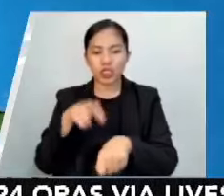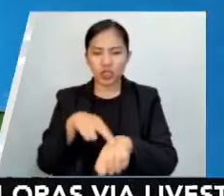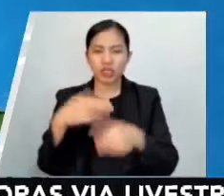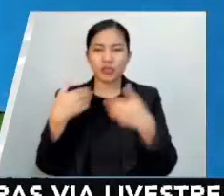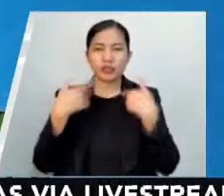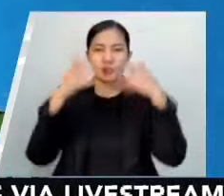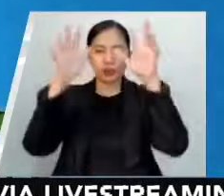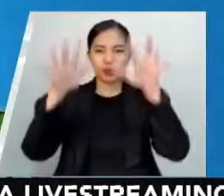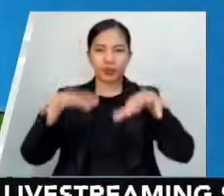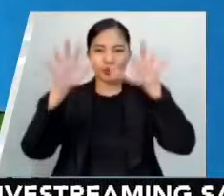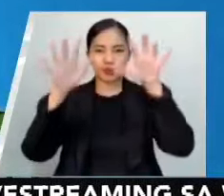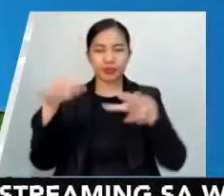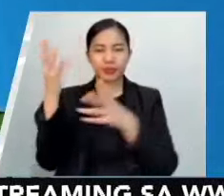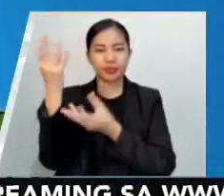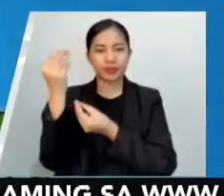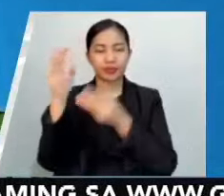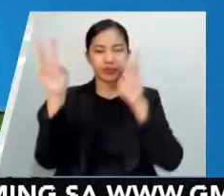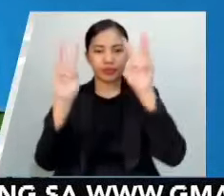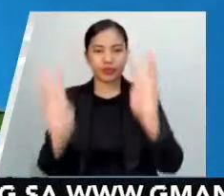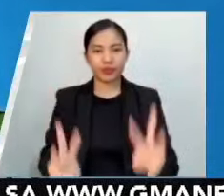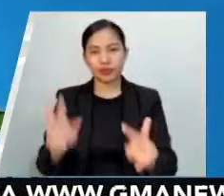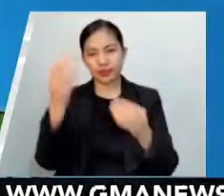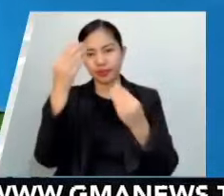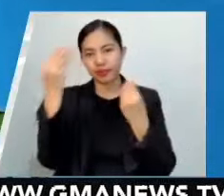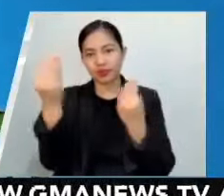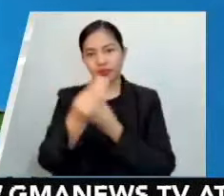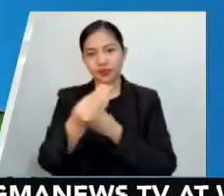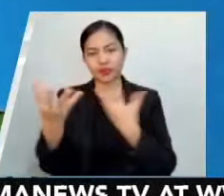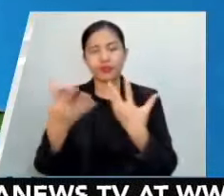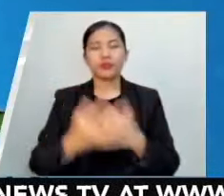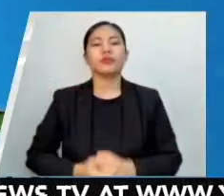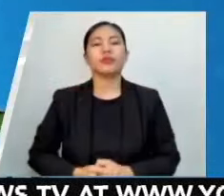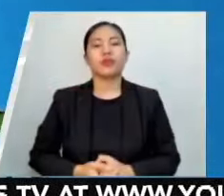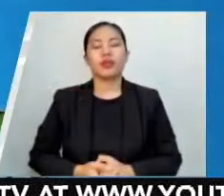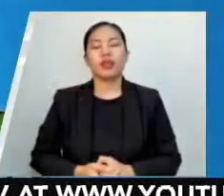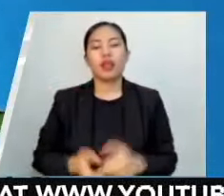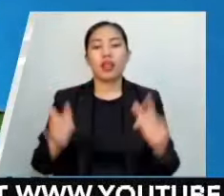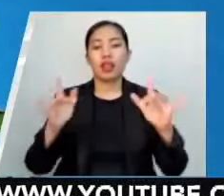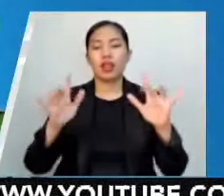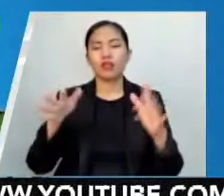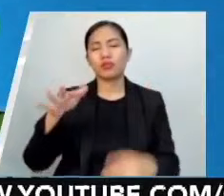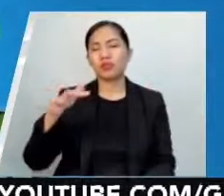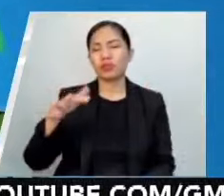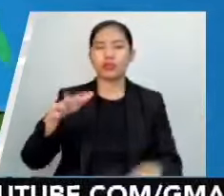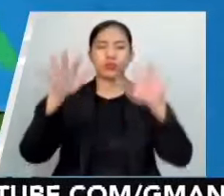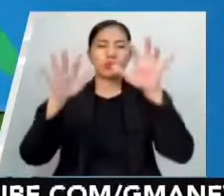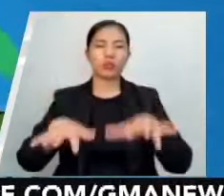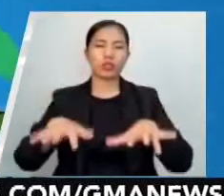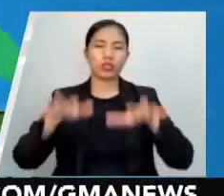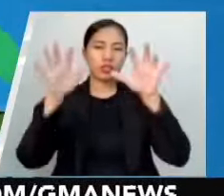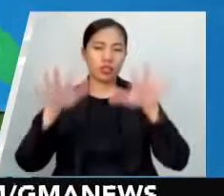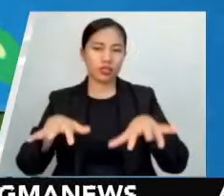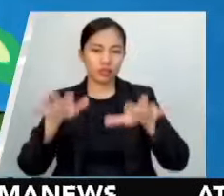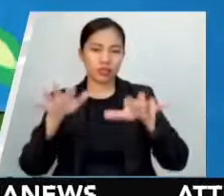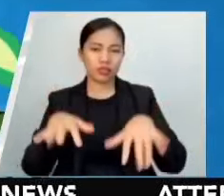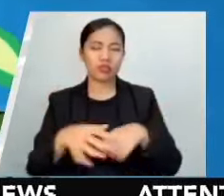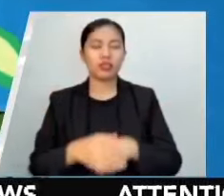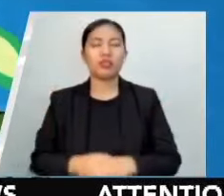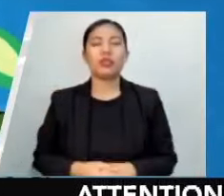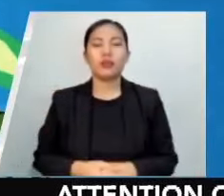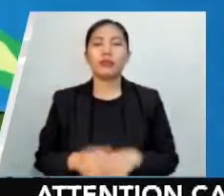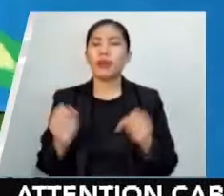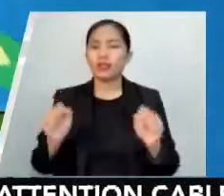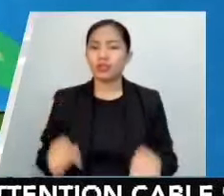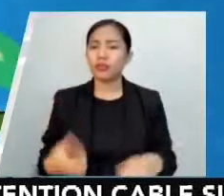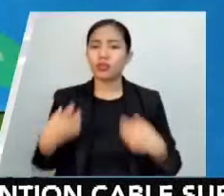rainfall forecast ng Metro Weather, magiging light to moderate rains ang mararanasan sa mga susunod na oras. Posible po ang heavy to intense rain sa